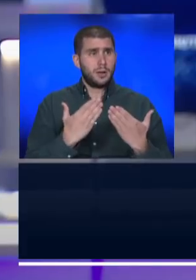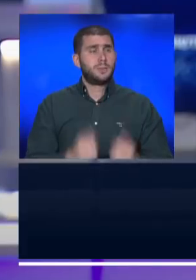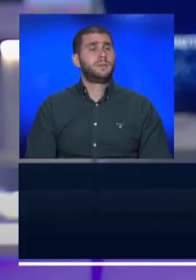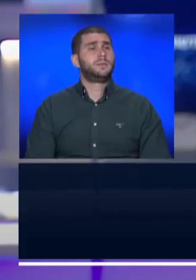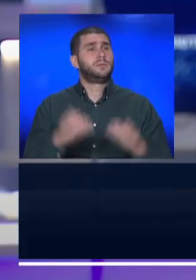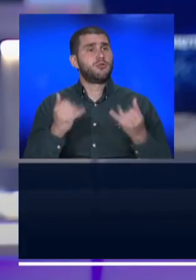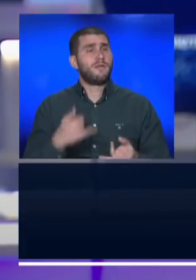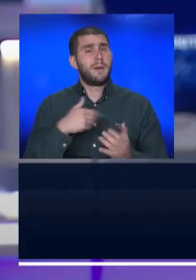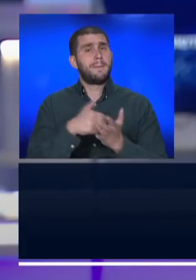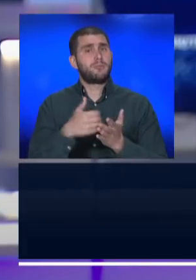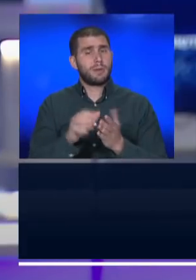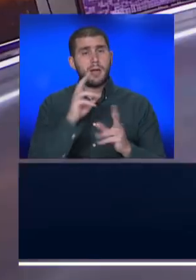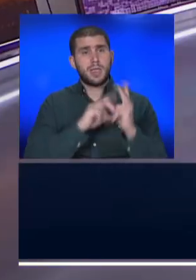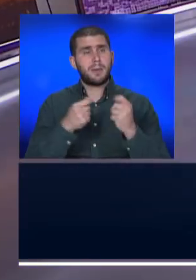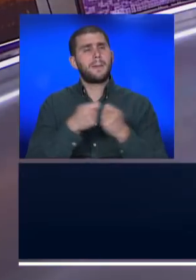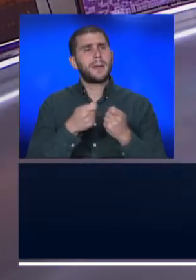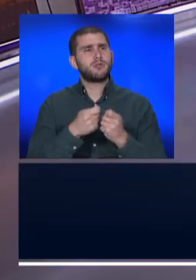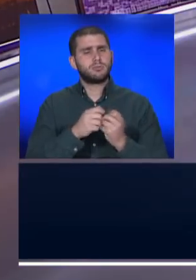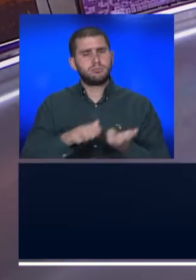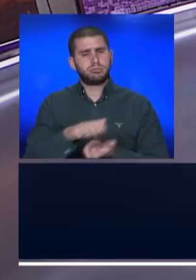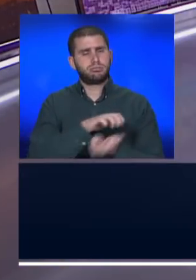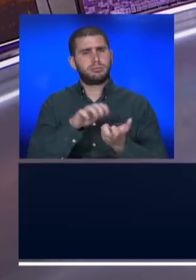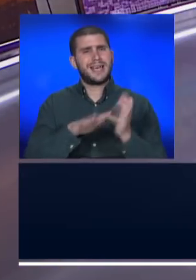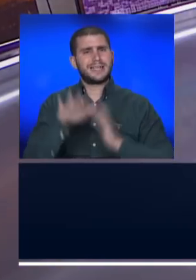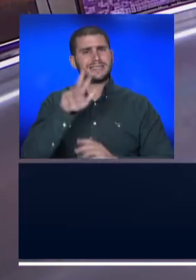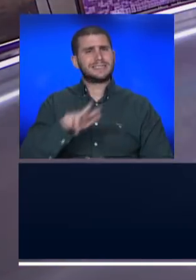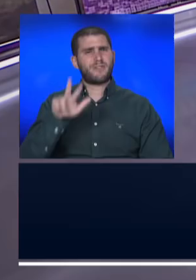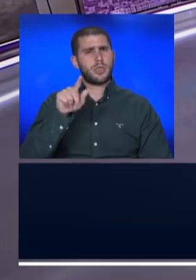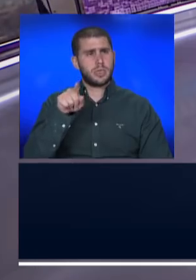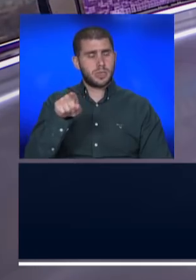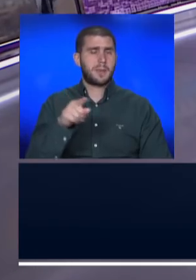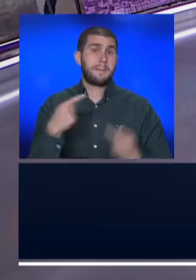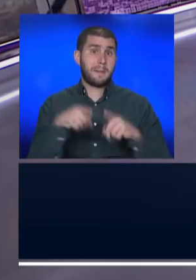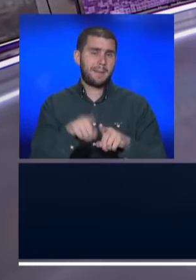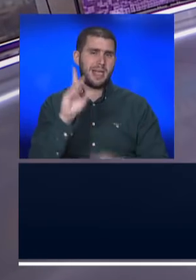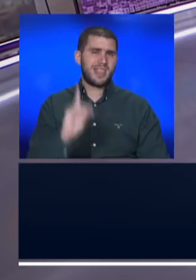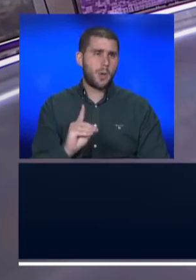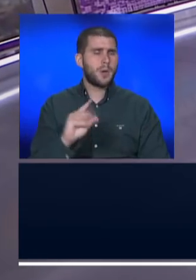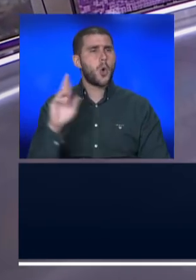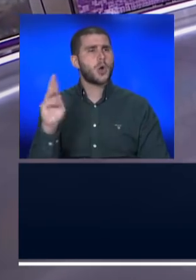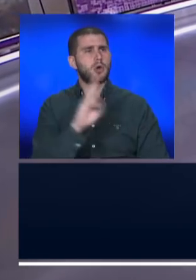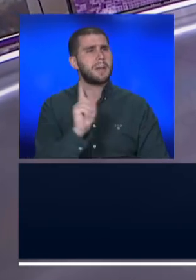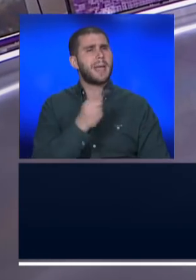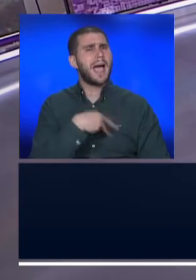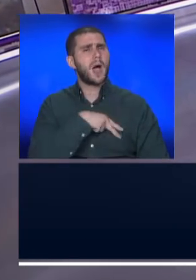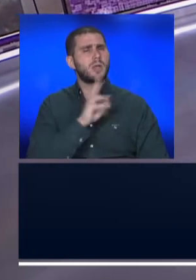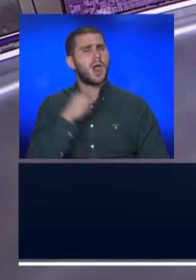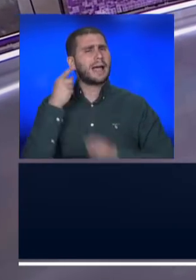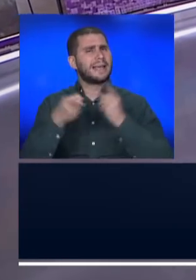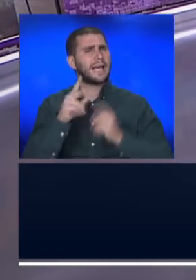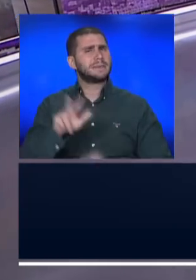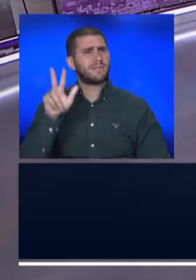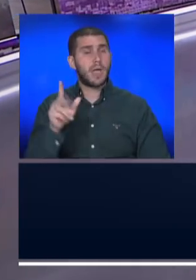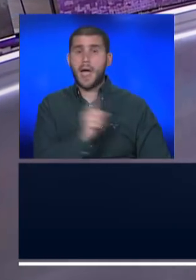לדבר כאן על ההתלקחות בזירה הצפונית במקביל לזירה הדרומית. רועי שרון, מי לוקח אחריות על הירי האחרון? אף אחד לא לוקח אחריות,